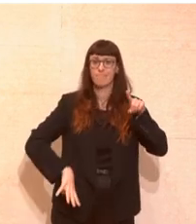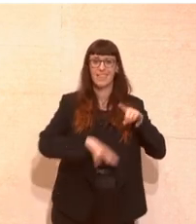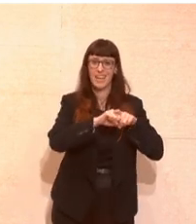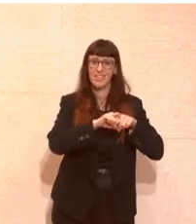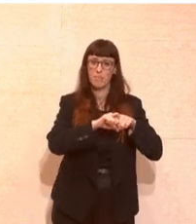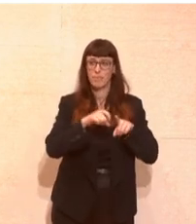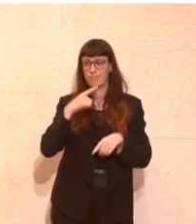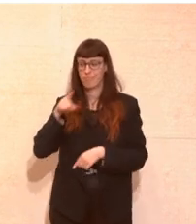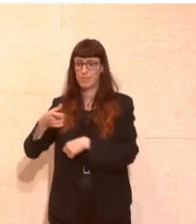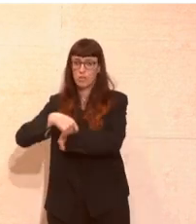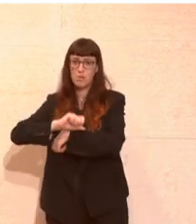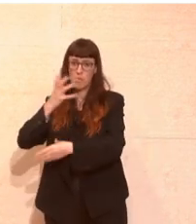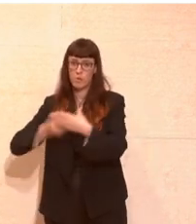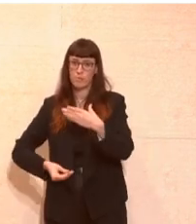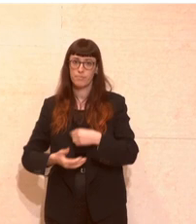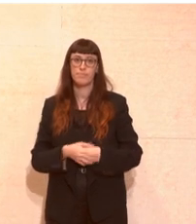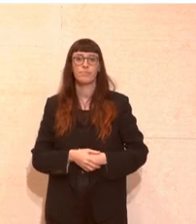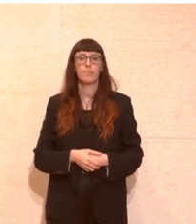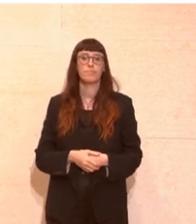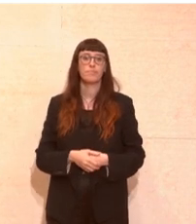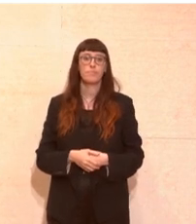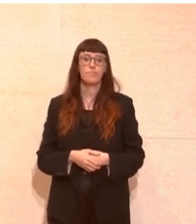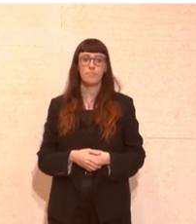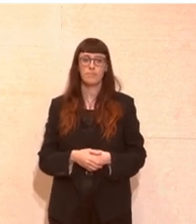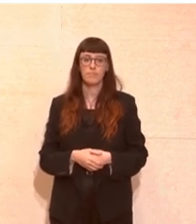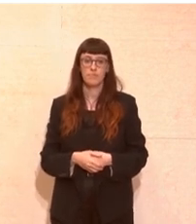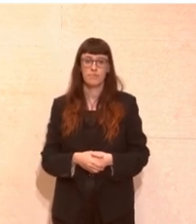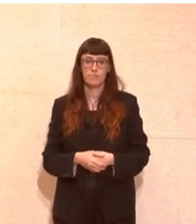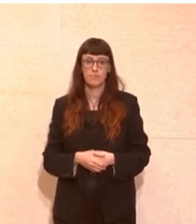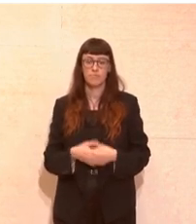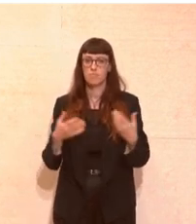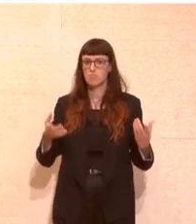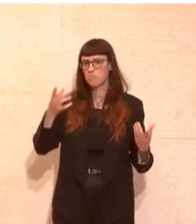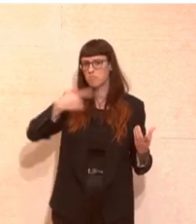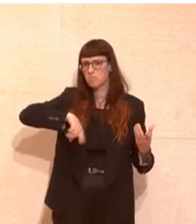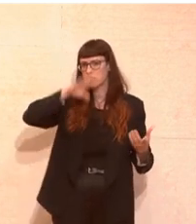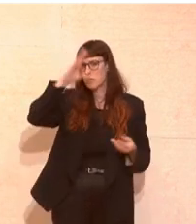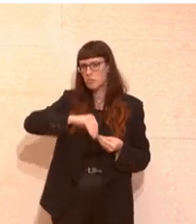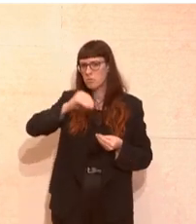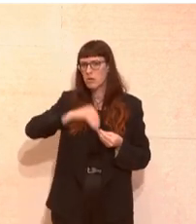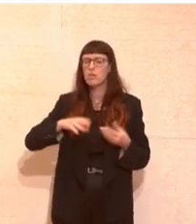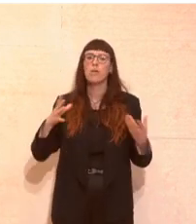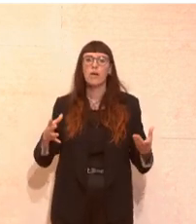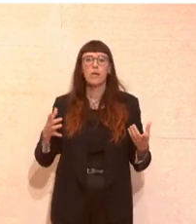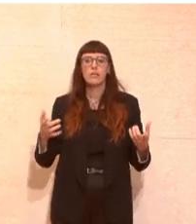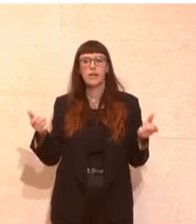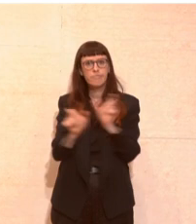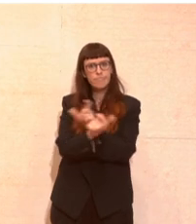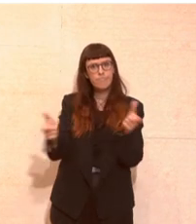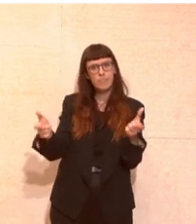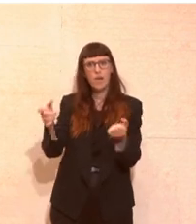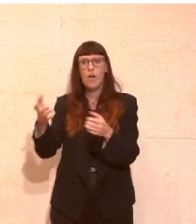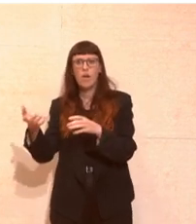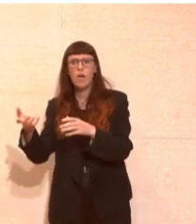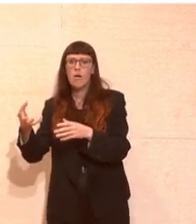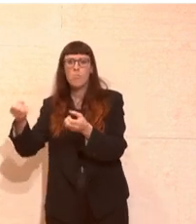idée. Sauf que souvent dans ces corrélations qu'on établit, on se pose la question quelle est la poule et quel est l'œuf vraiment. Et donc du